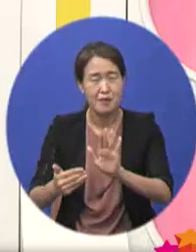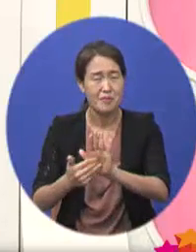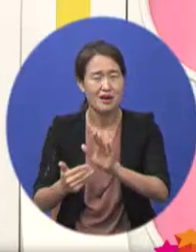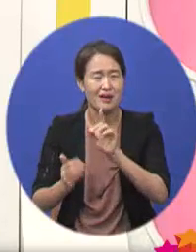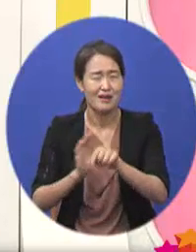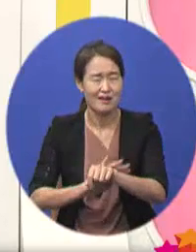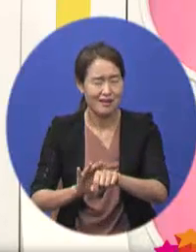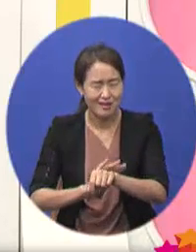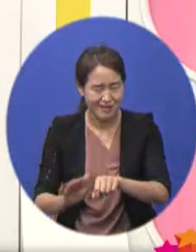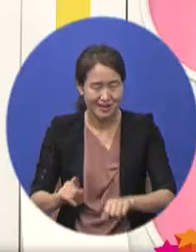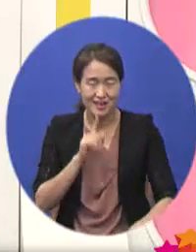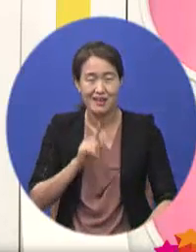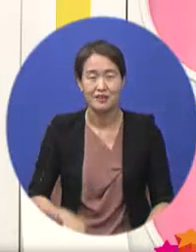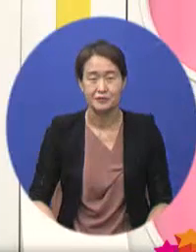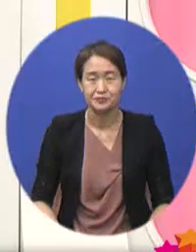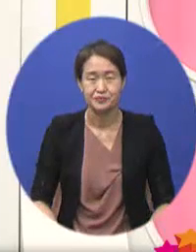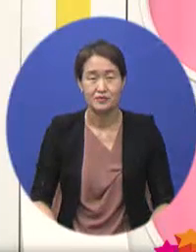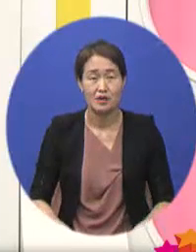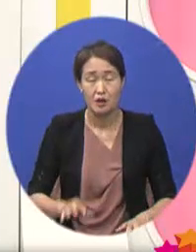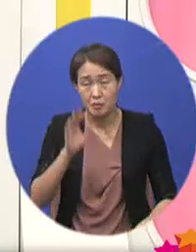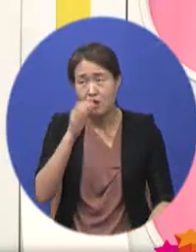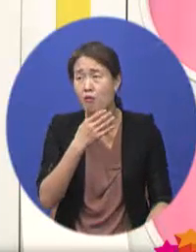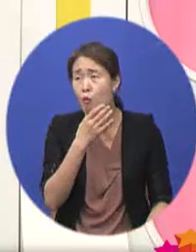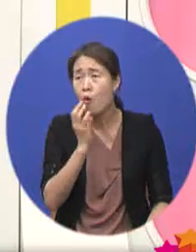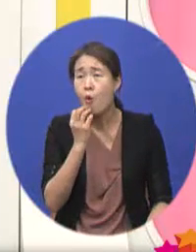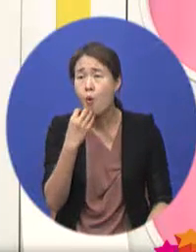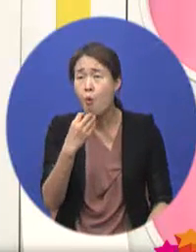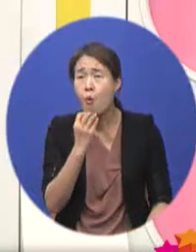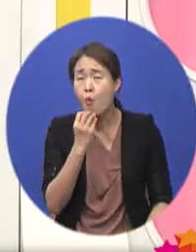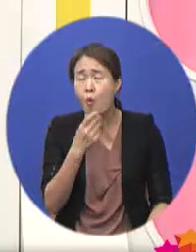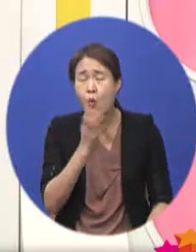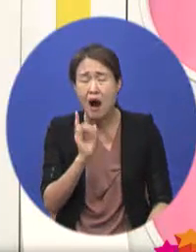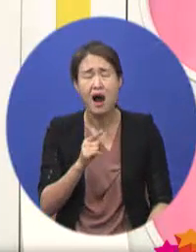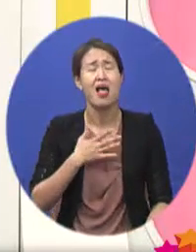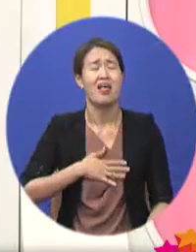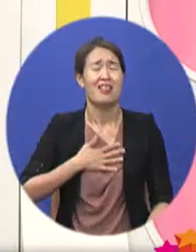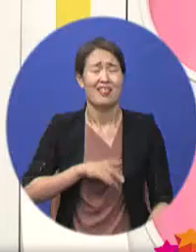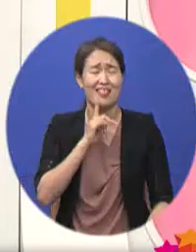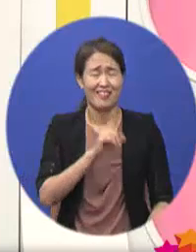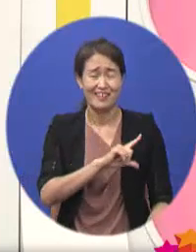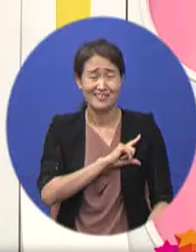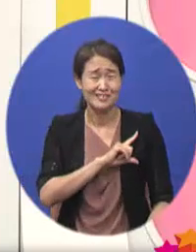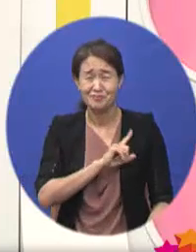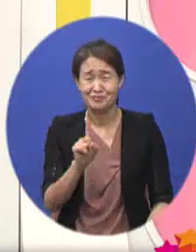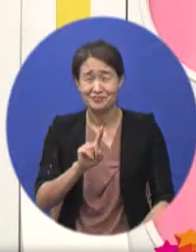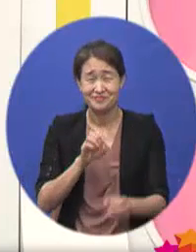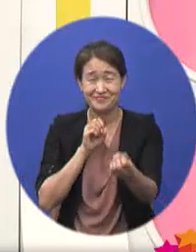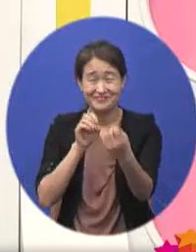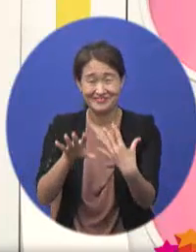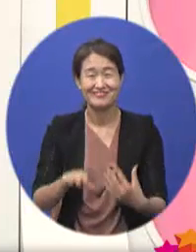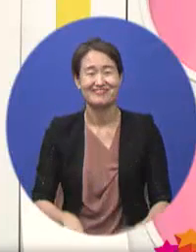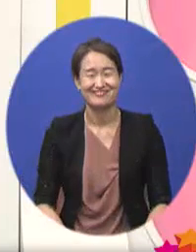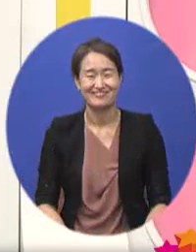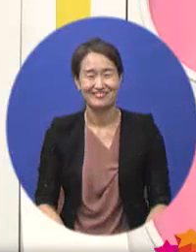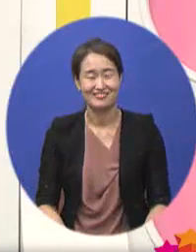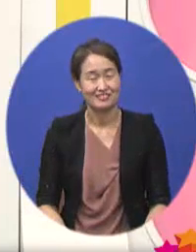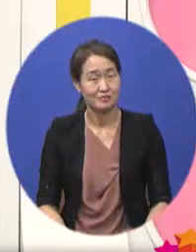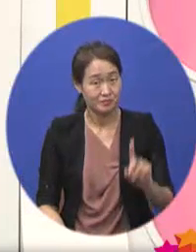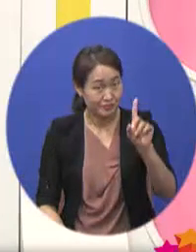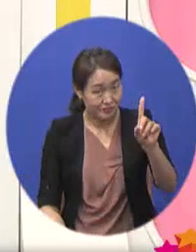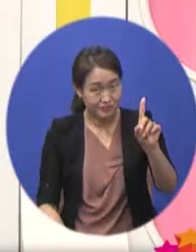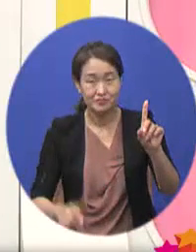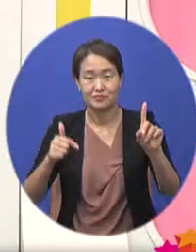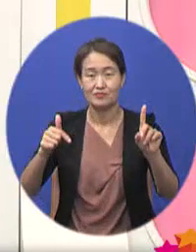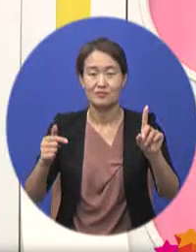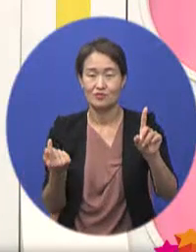넘어가는데 네. 혹시 모르시는 분들 늙은 오이 하면 아실 것 같아요. 늙은 네. 오이라고도 불리는 네. 이것은 무엇일까요? 네, 보게 드리겠습니다.